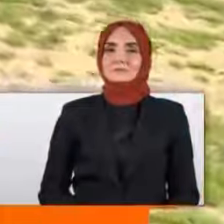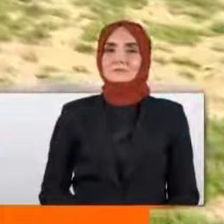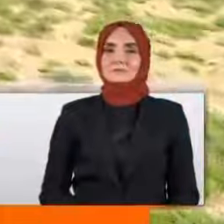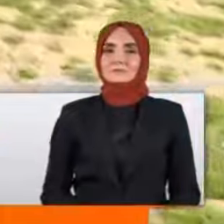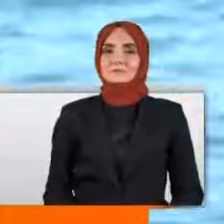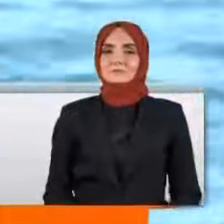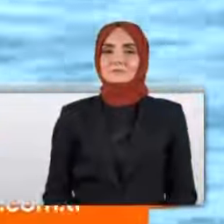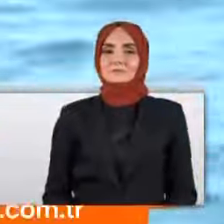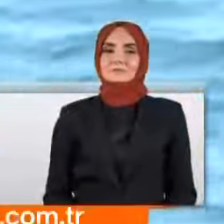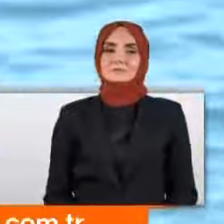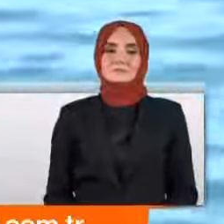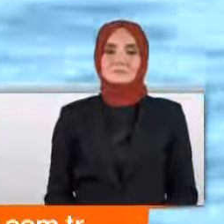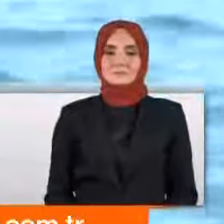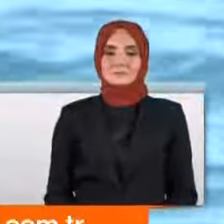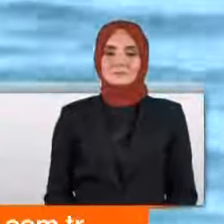Hava çok güzel.